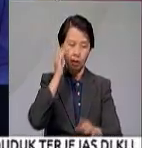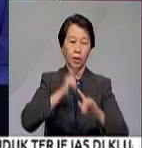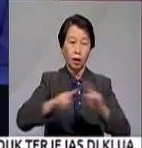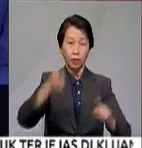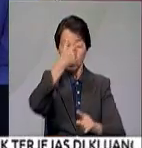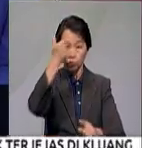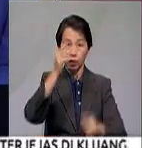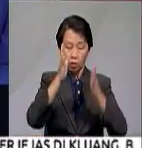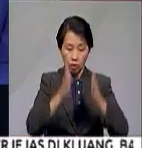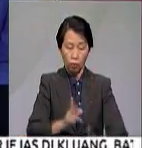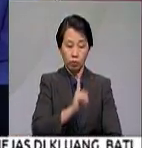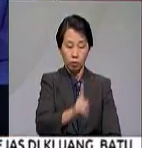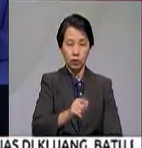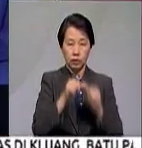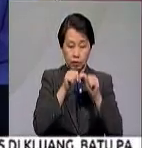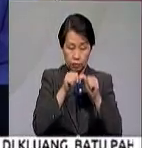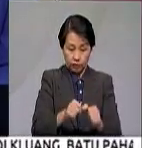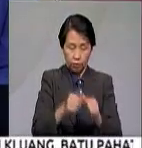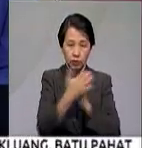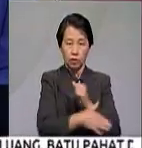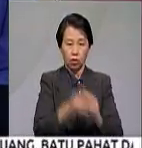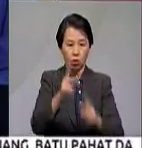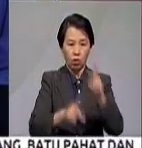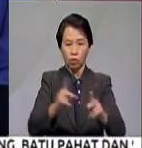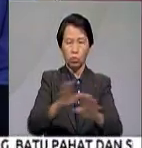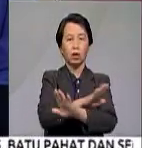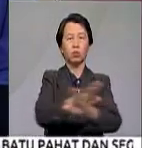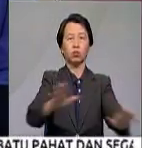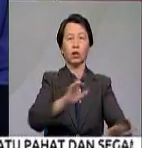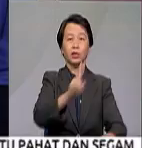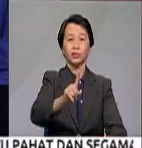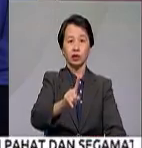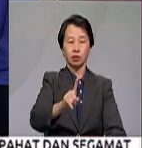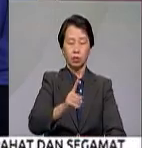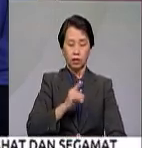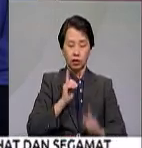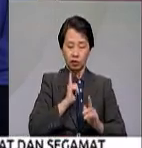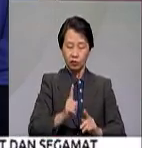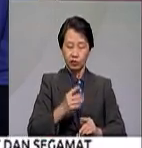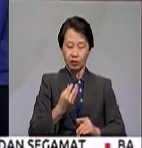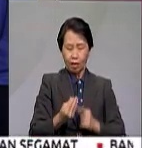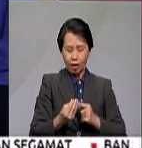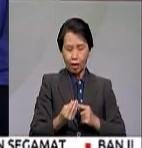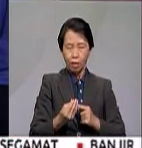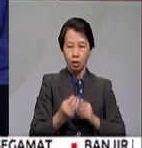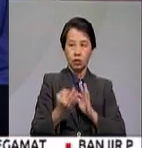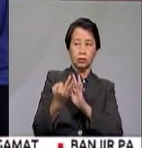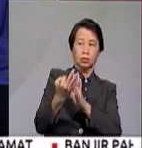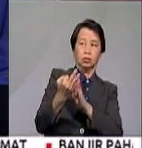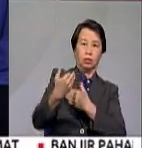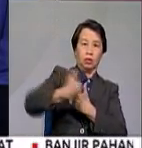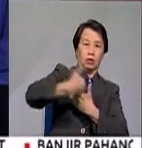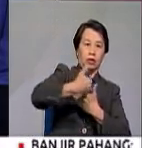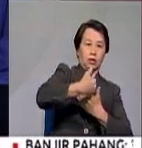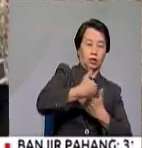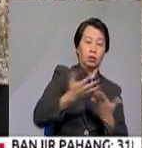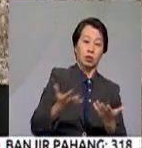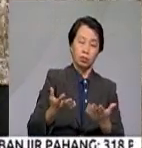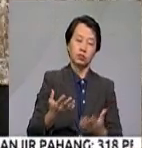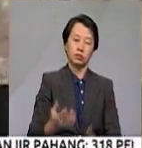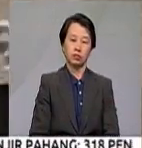umat Islam yang menetap di negara majoriti penduduk bukan Islam sering berdepan pelbagai jenis ancaman.